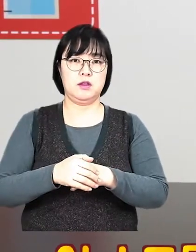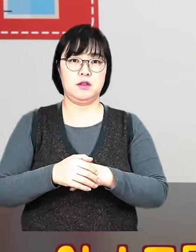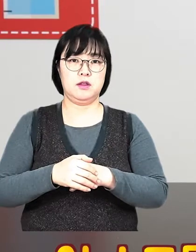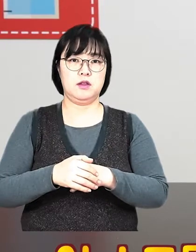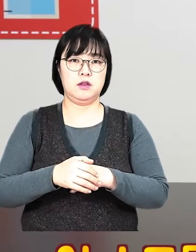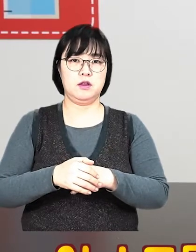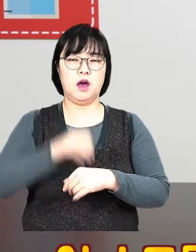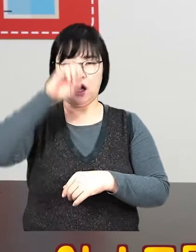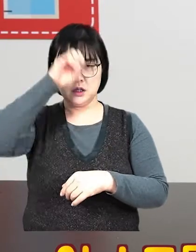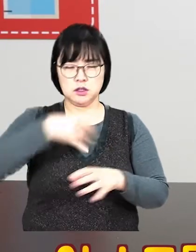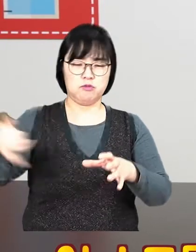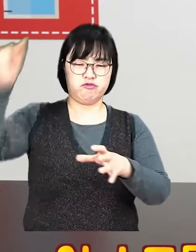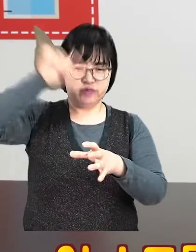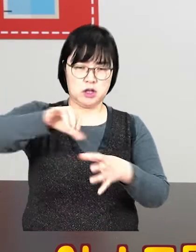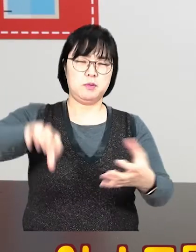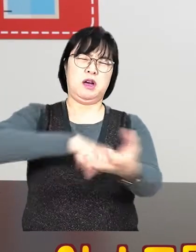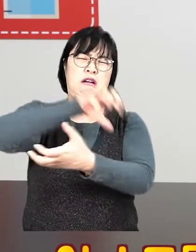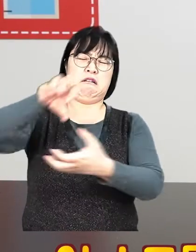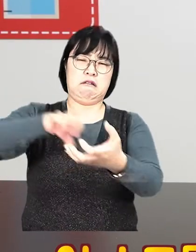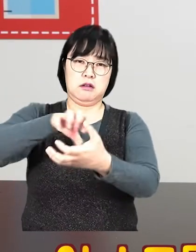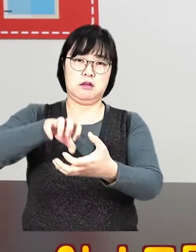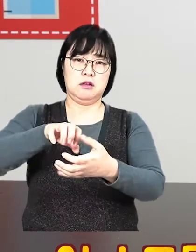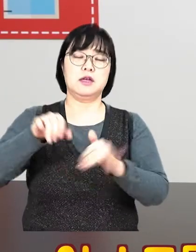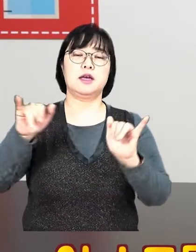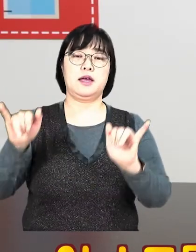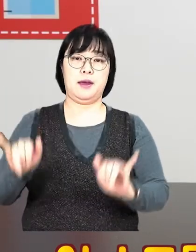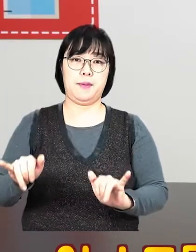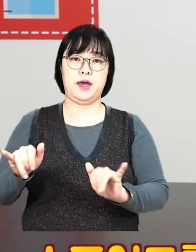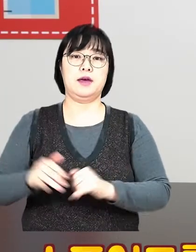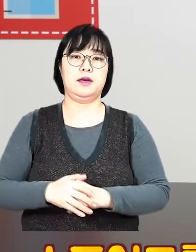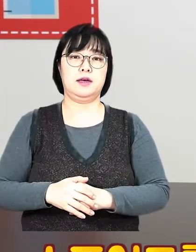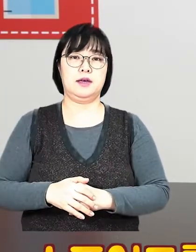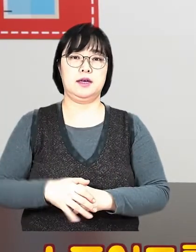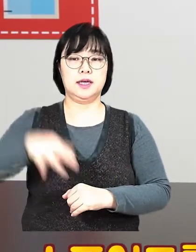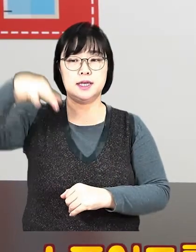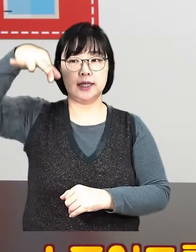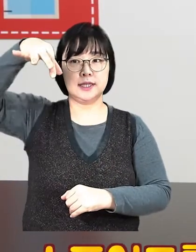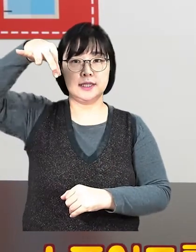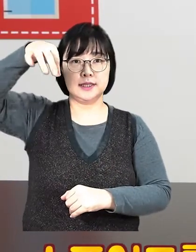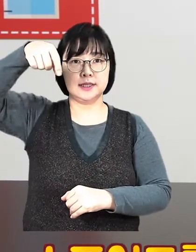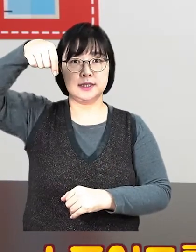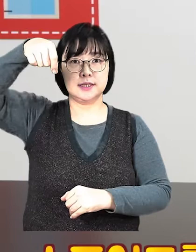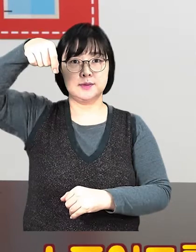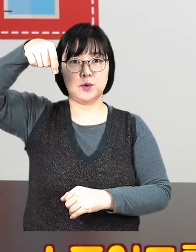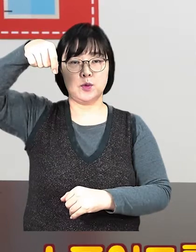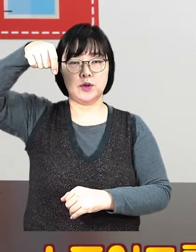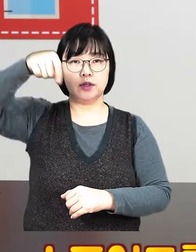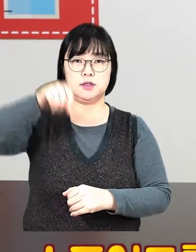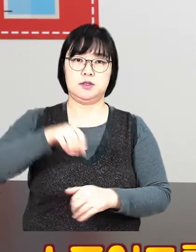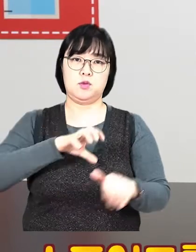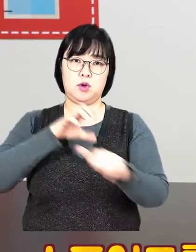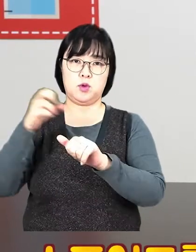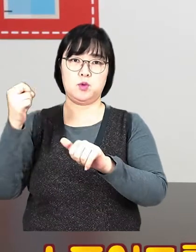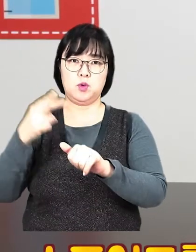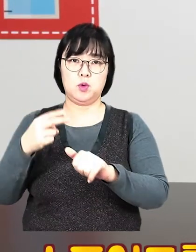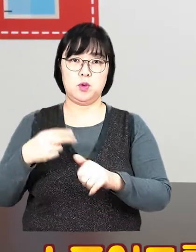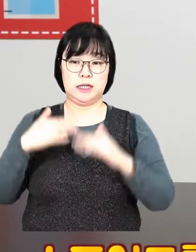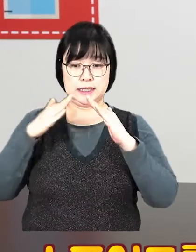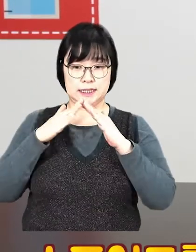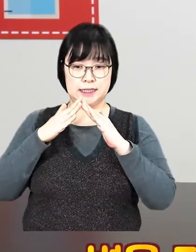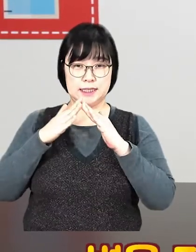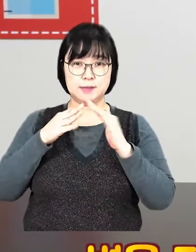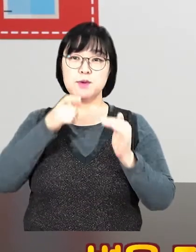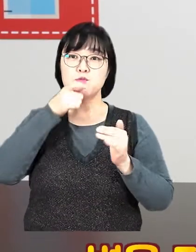여기다가 그냥 넣으면 섞일 수가 있기 때문에 스포이드를 이용하거나 집에서는 약병을